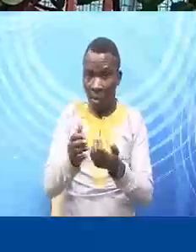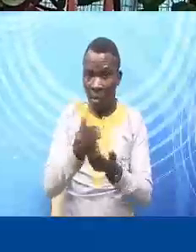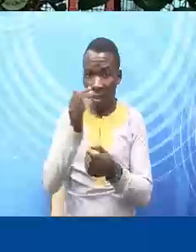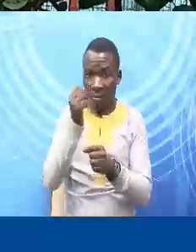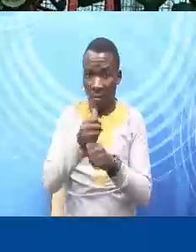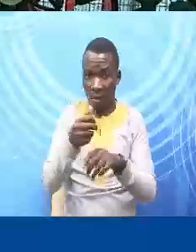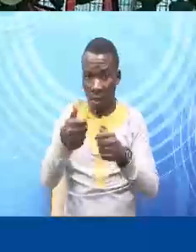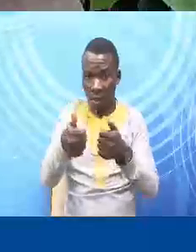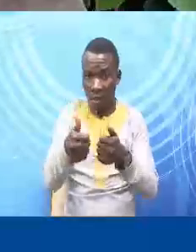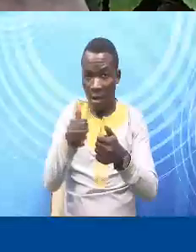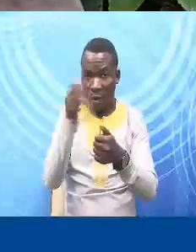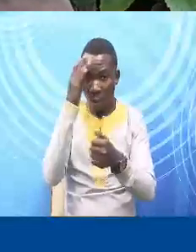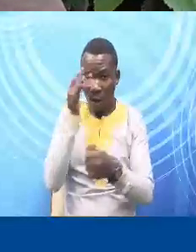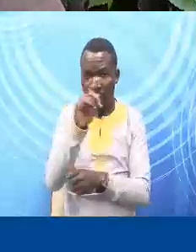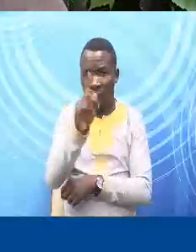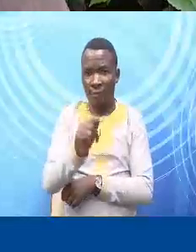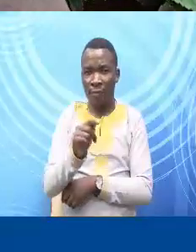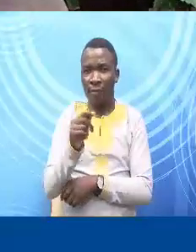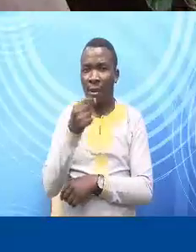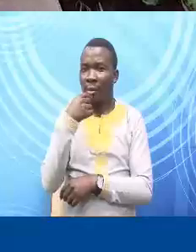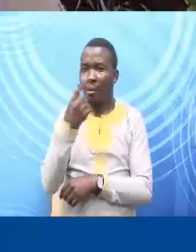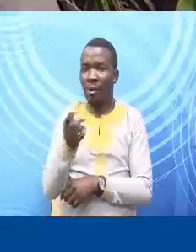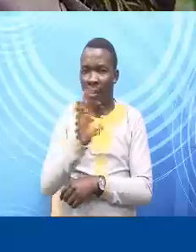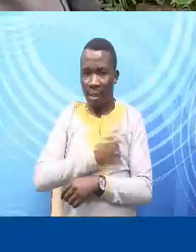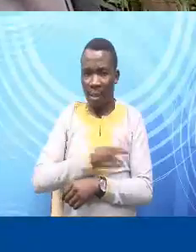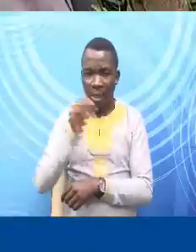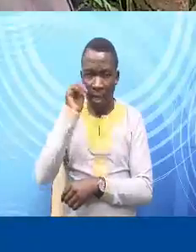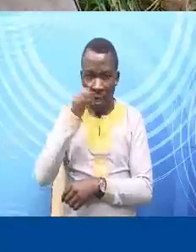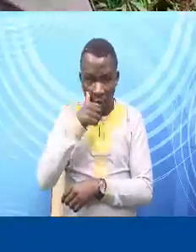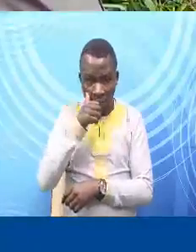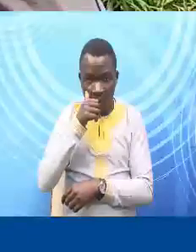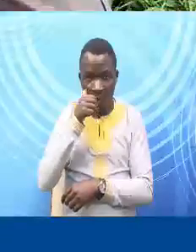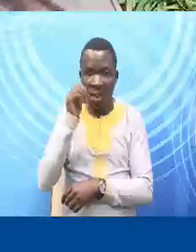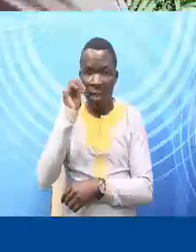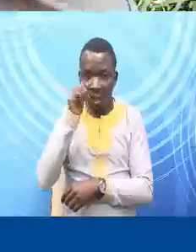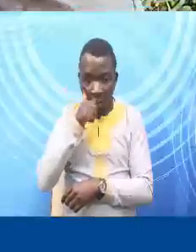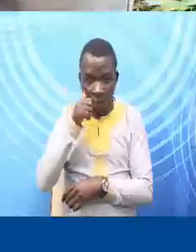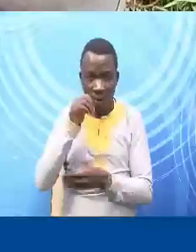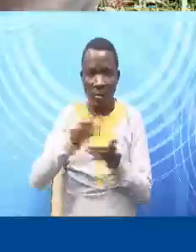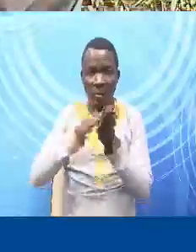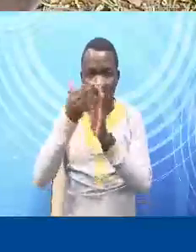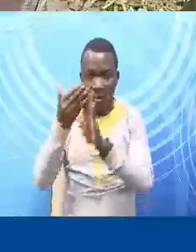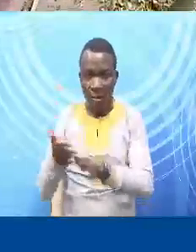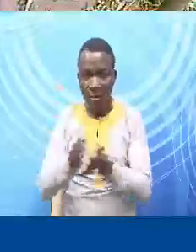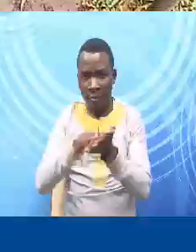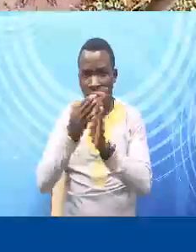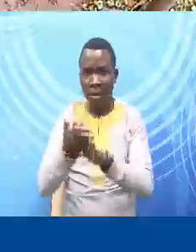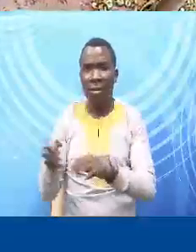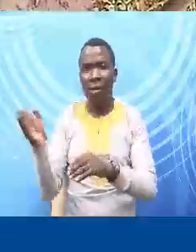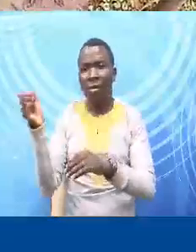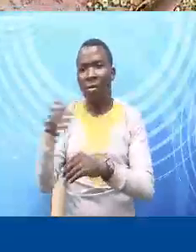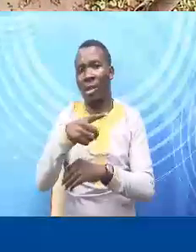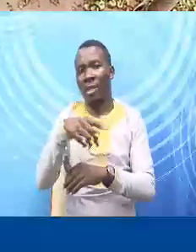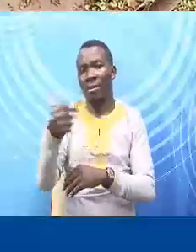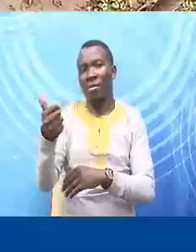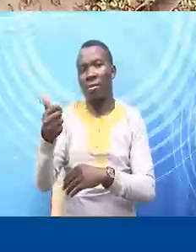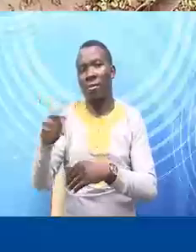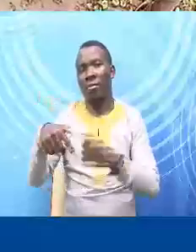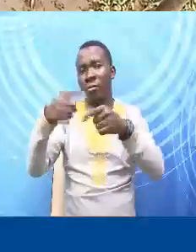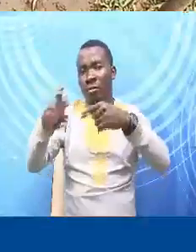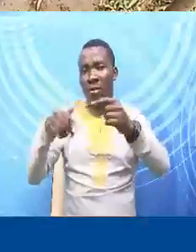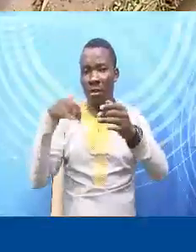koko. Ndaramubwira ati tuzamuhendesha ejo, byakunze kubyara ejo hagenda hajya gukunda ukwezi gutyo gutyo kugira